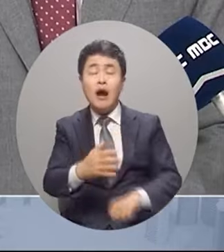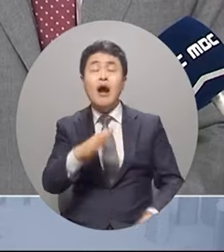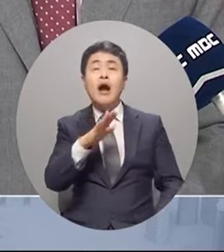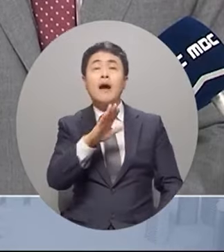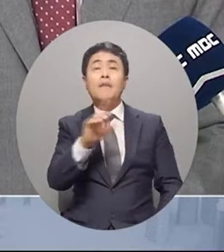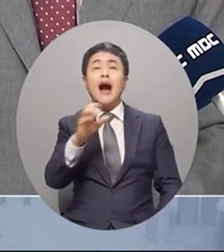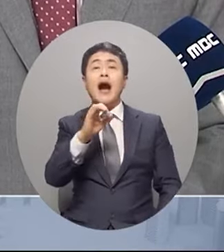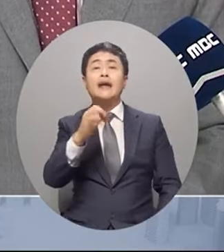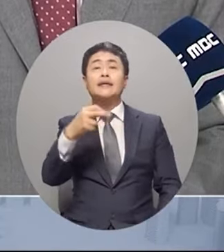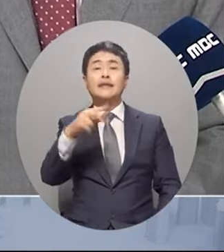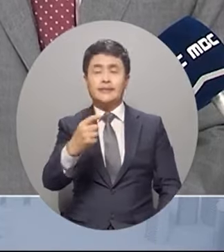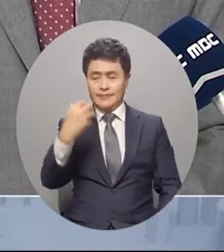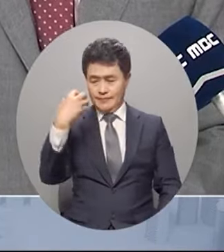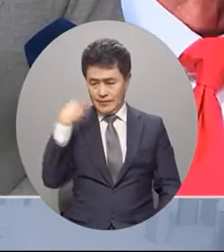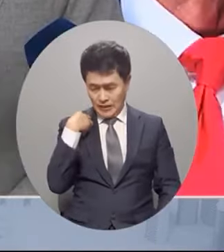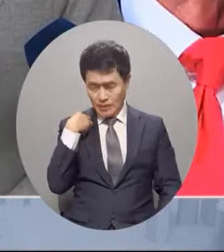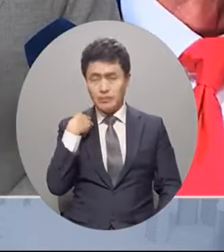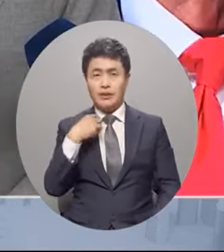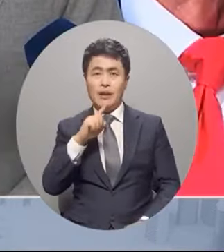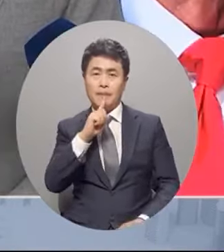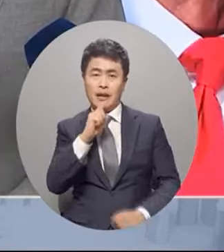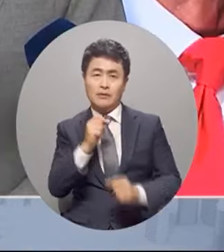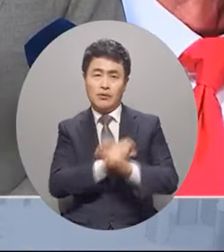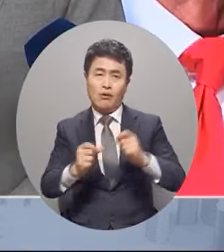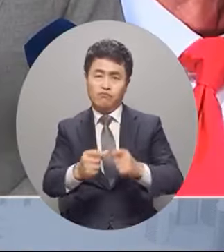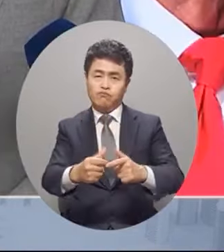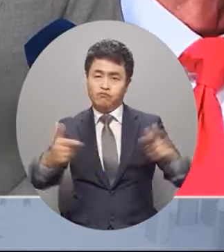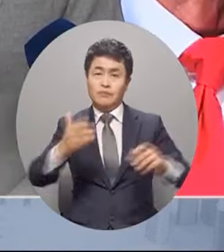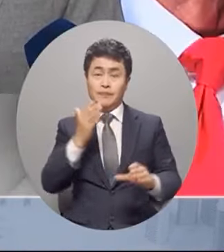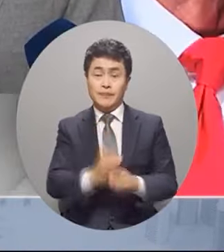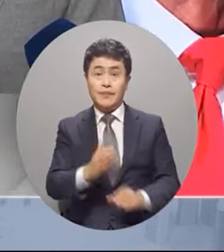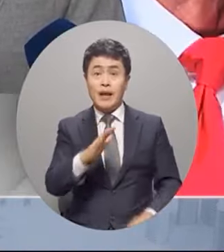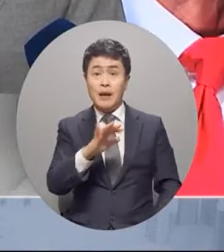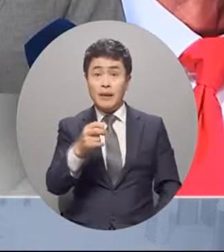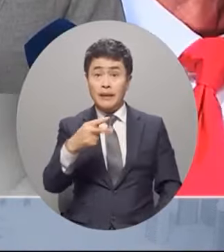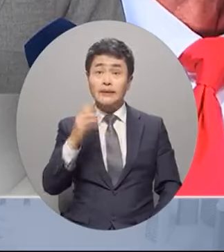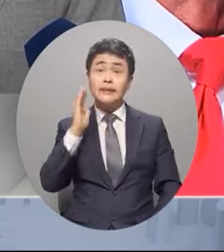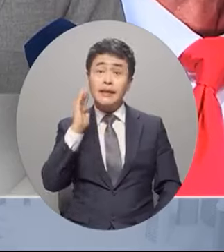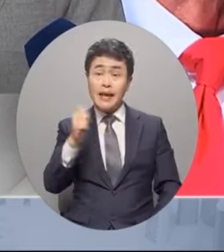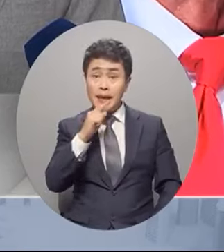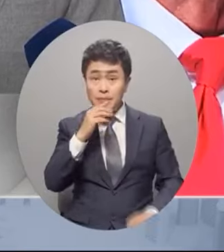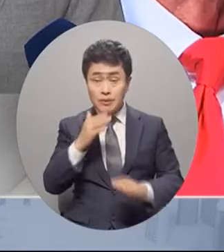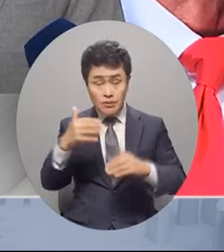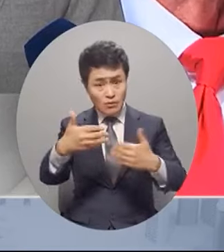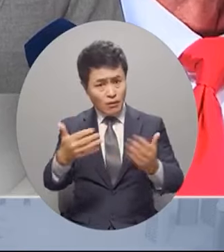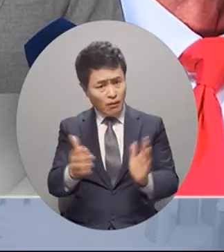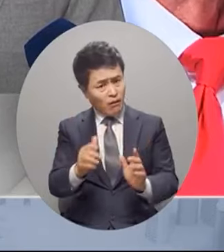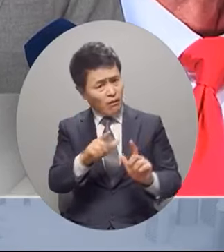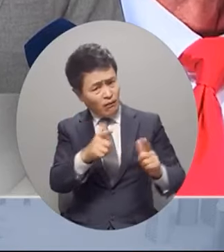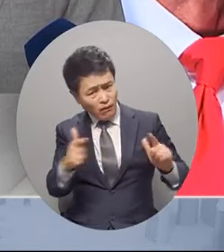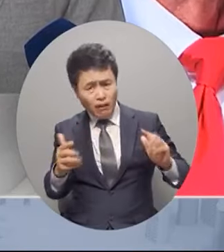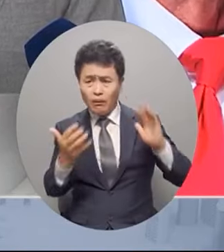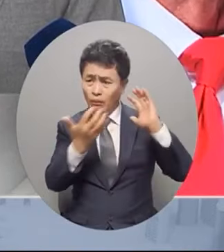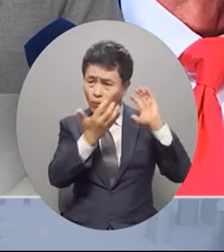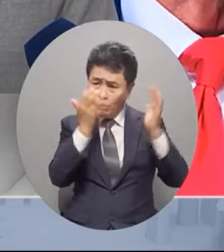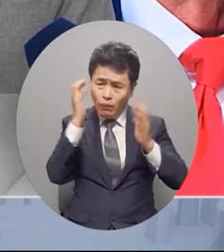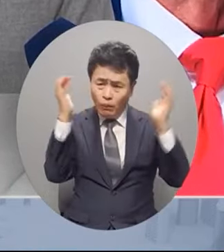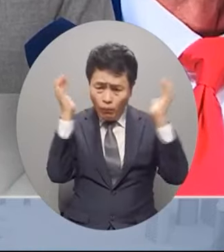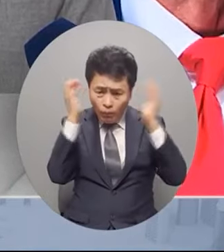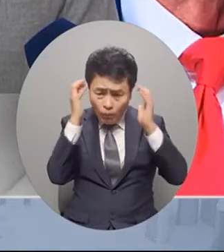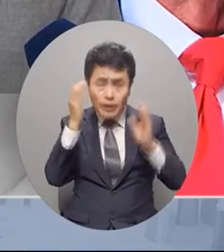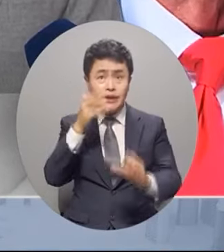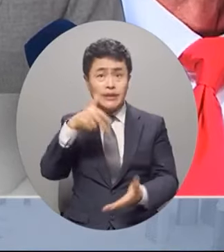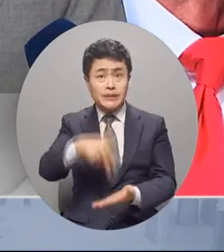책임론을 키우고 있습니다 바이든 대통령과 민주당으로선 이래저래 곤혹스러운 입장일 것